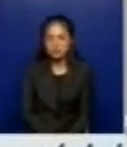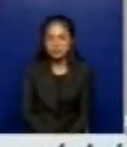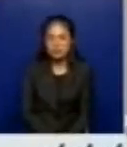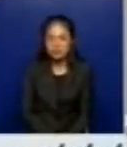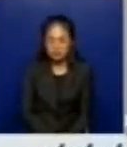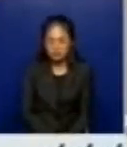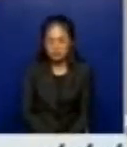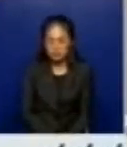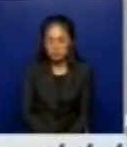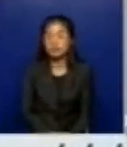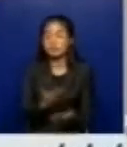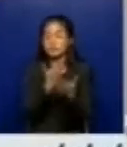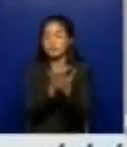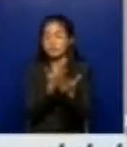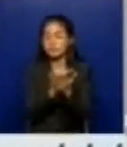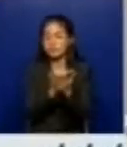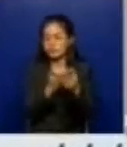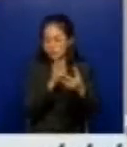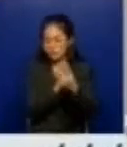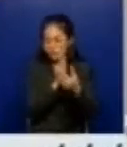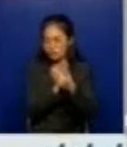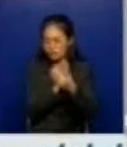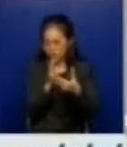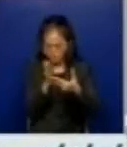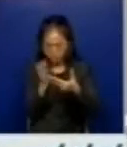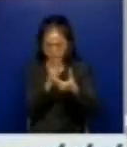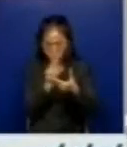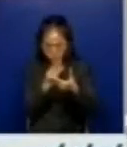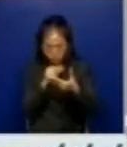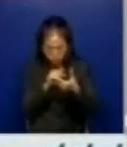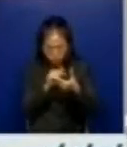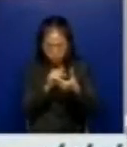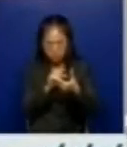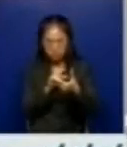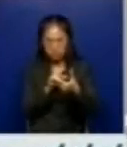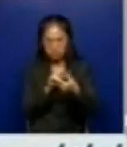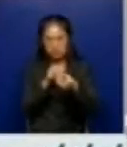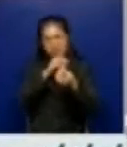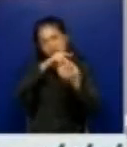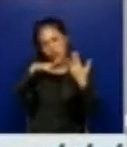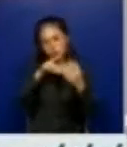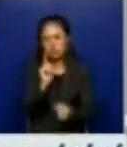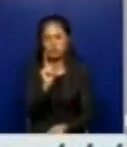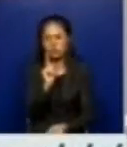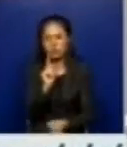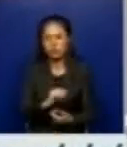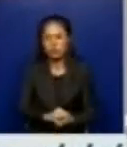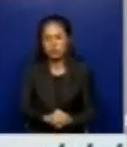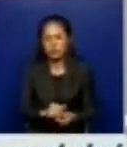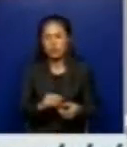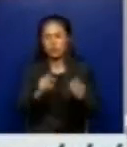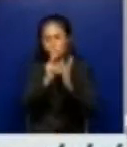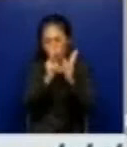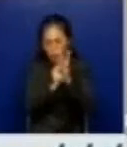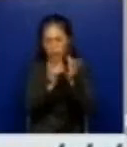หร่ผมอยากจะเรียนว่างบประมาณฉบับนี้นะครับจริงๆแล้วเนี่ยขัดต่อ รัฐธรรมนูญมาตร